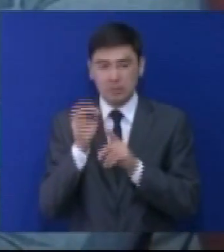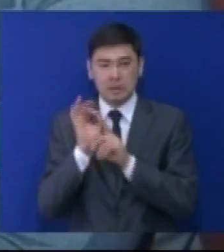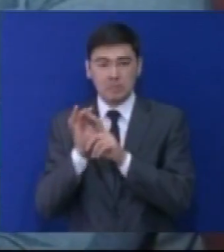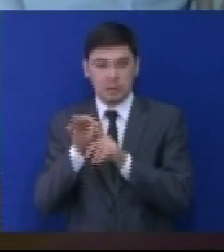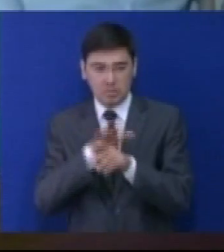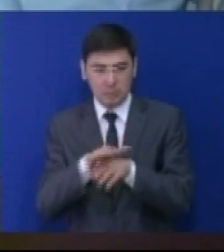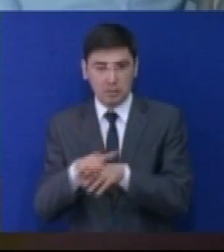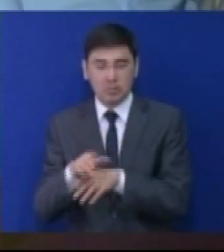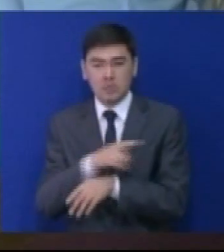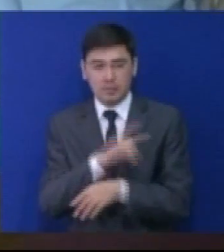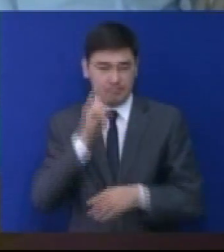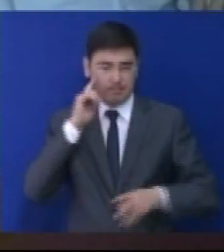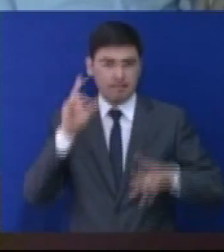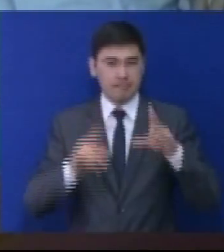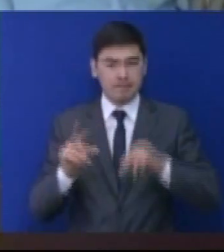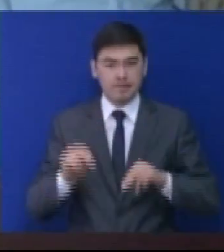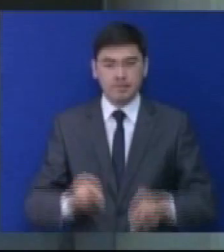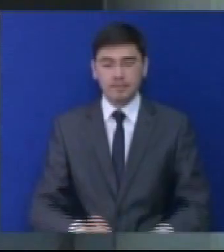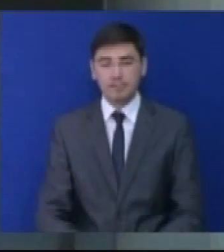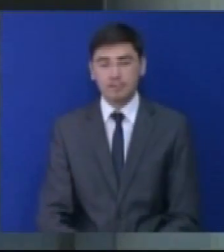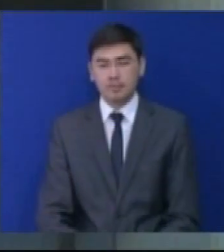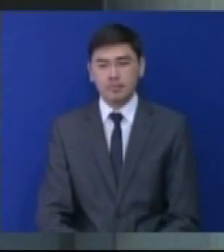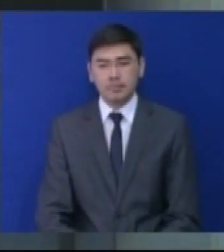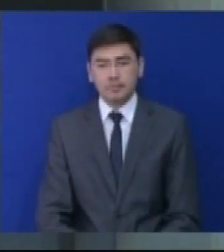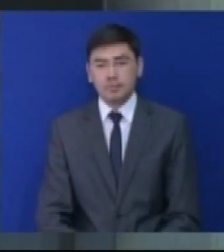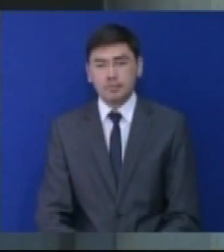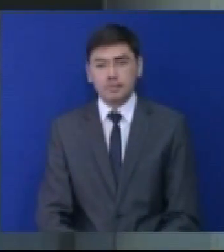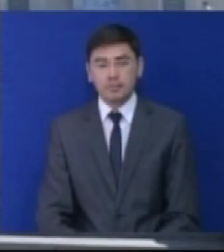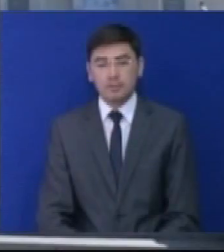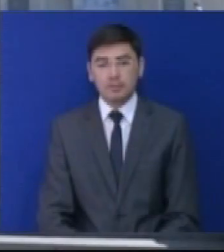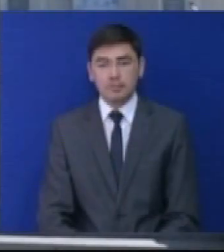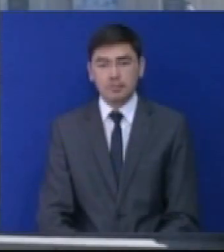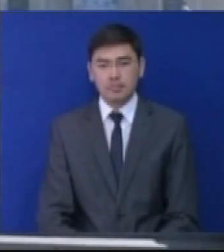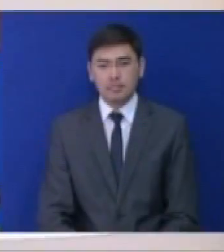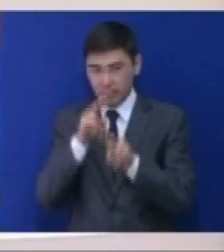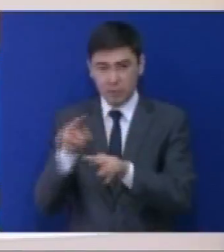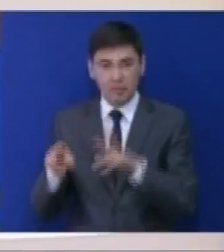деген сенімде. Арсқұмат Васва, Қуаныш Смағұлов, Елжан Мағзумов, Семей телеарнасы.